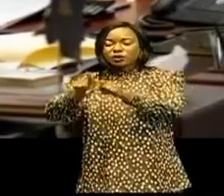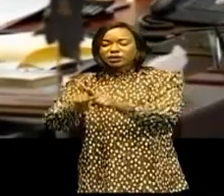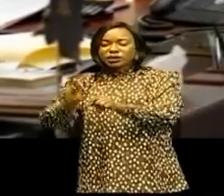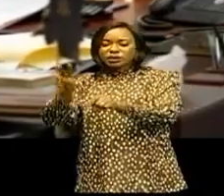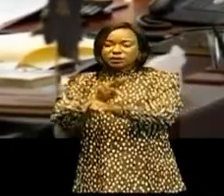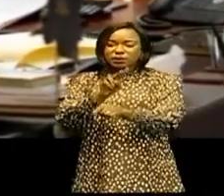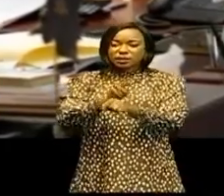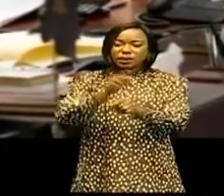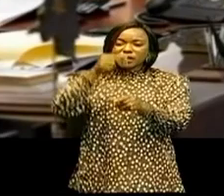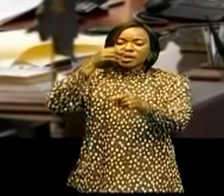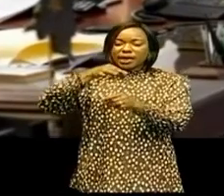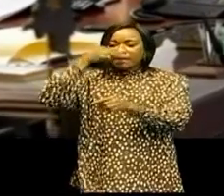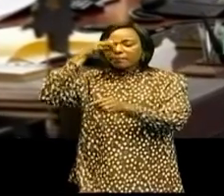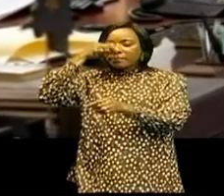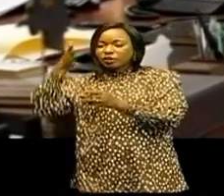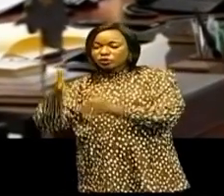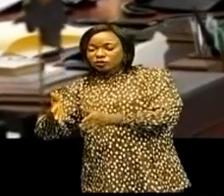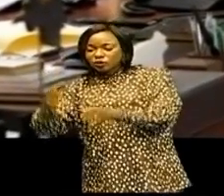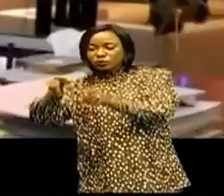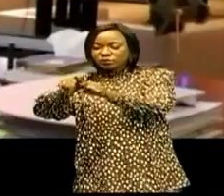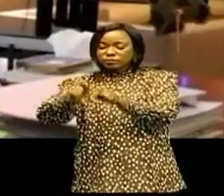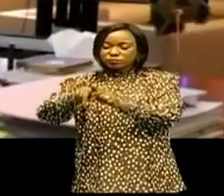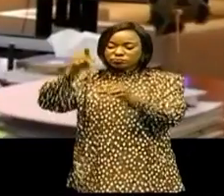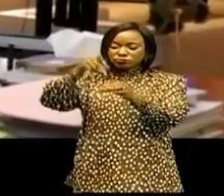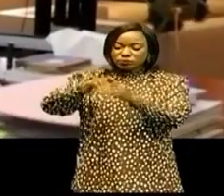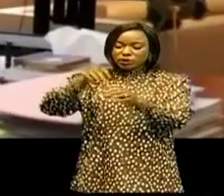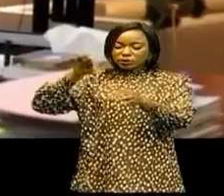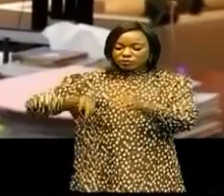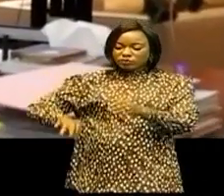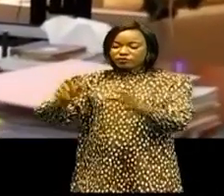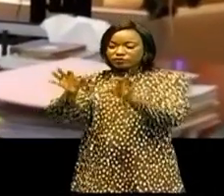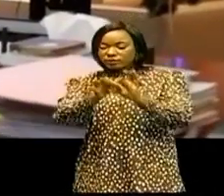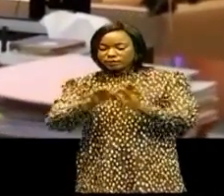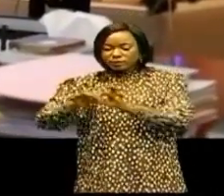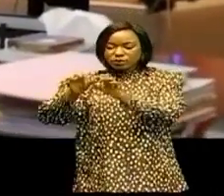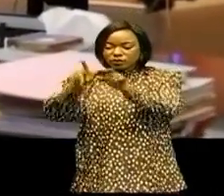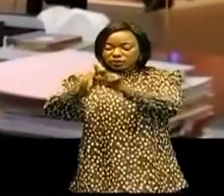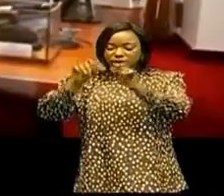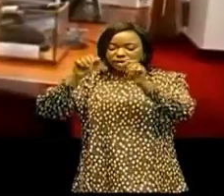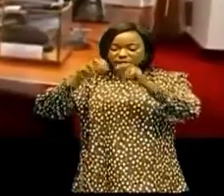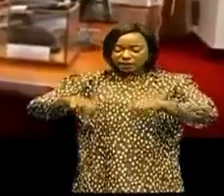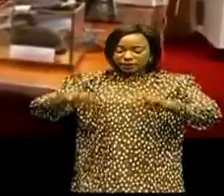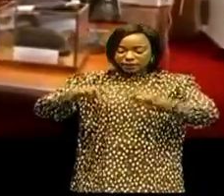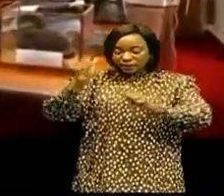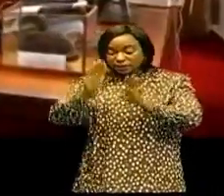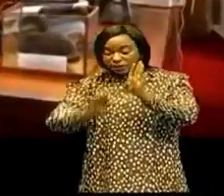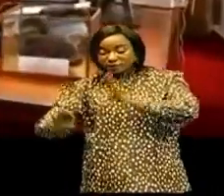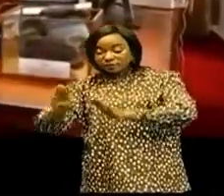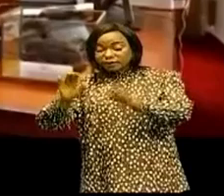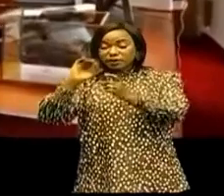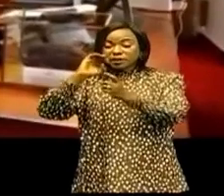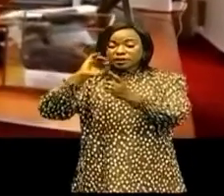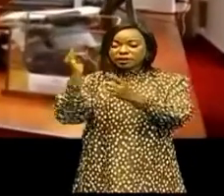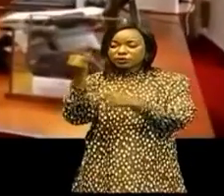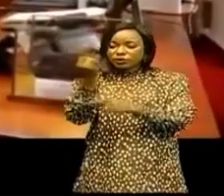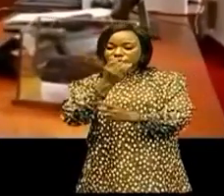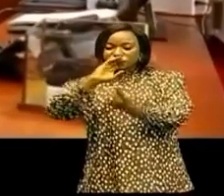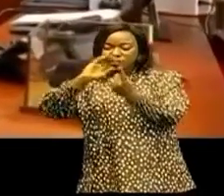des hydrocarbures dans la zone d'intérêt commun, de la recherche scientifique et de la culture, art et